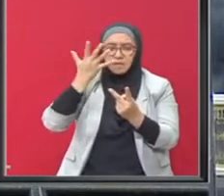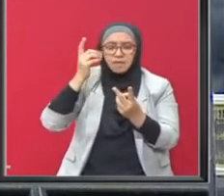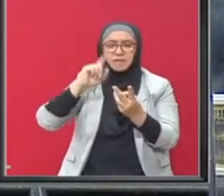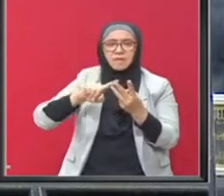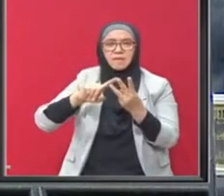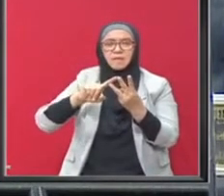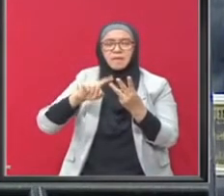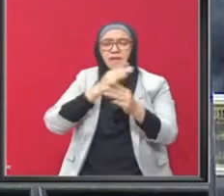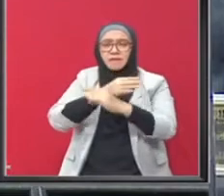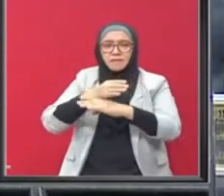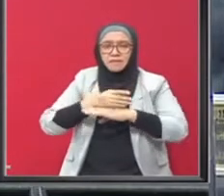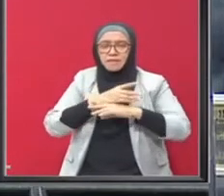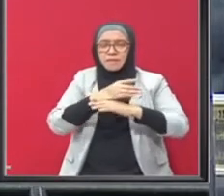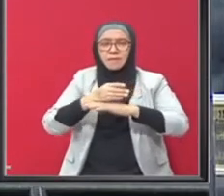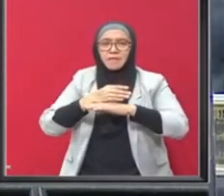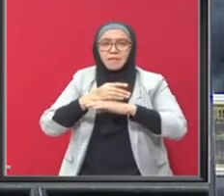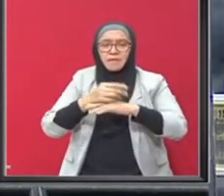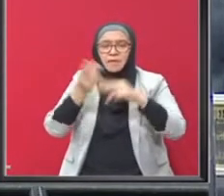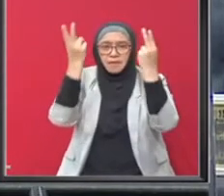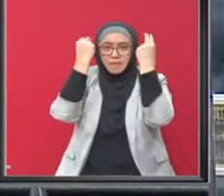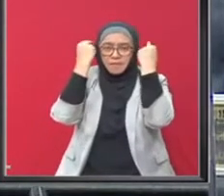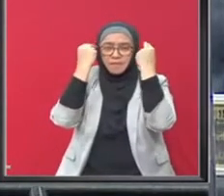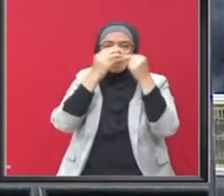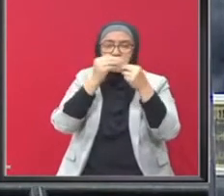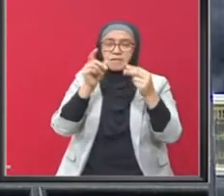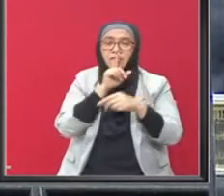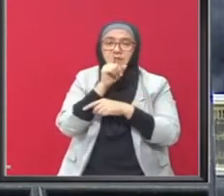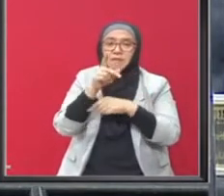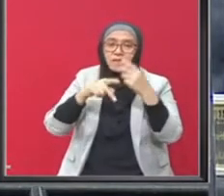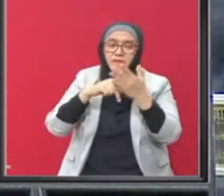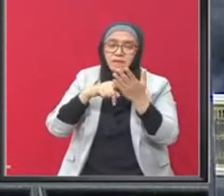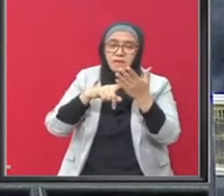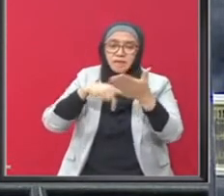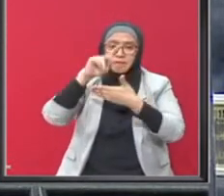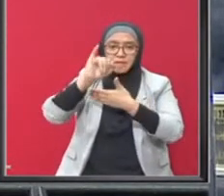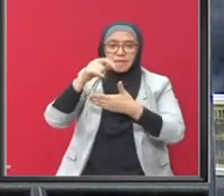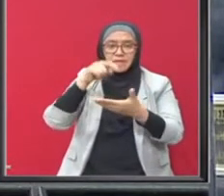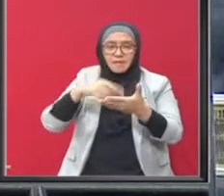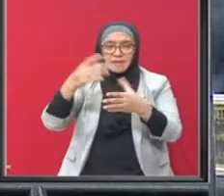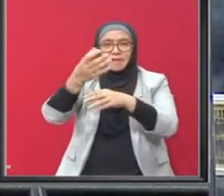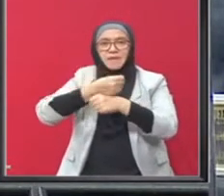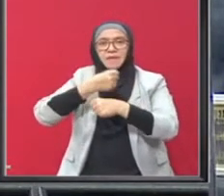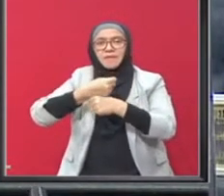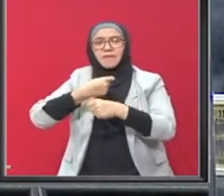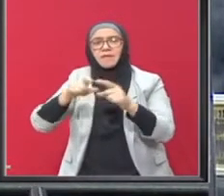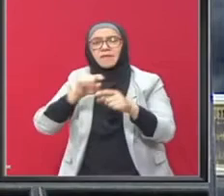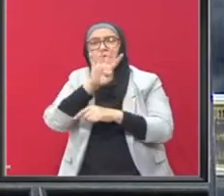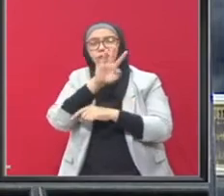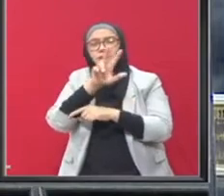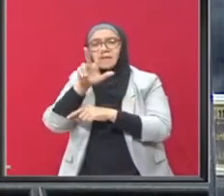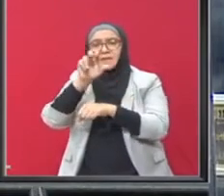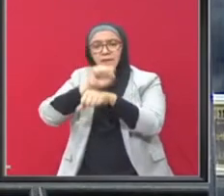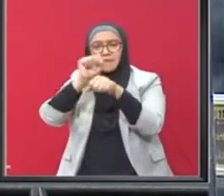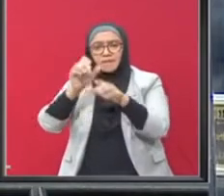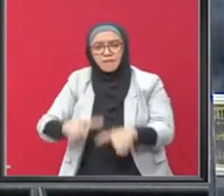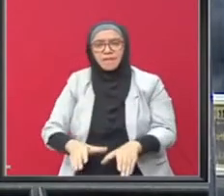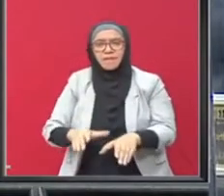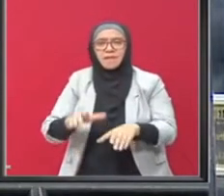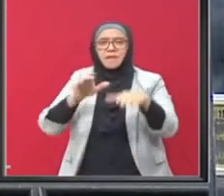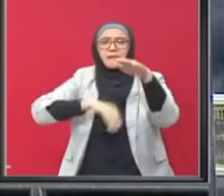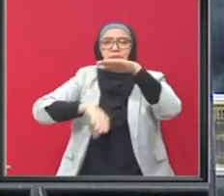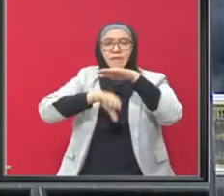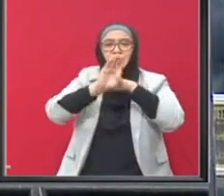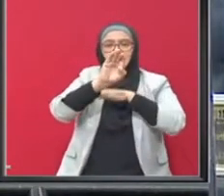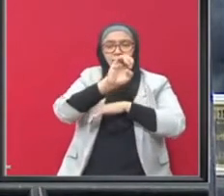project ini telah juga dapat mengambil bekerja 43 warga veda ditabrak Project pengenaan denda juga telah menjangkau